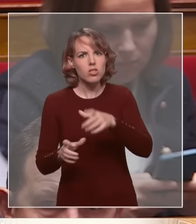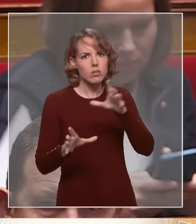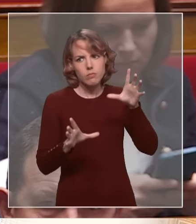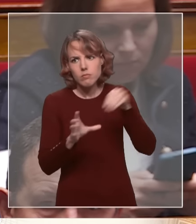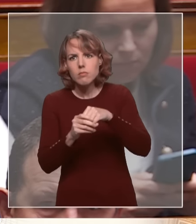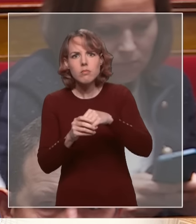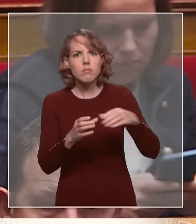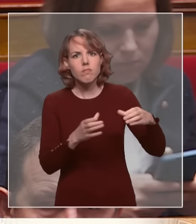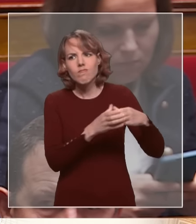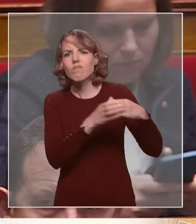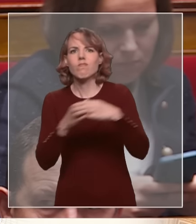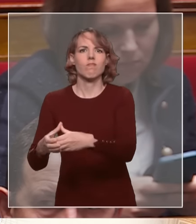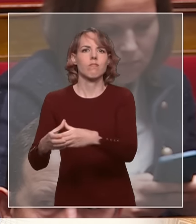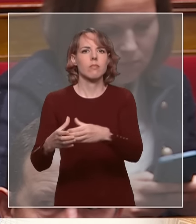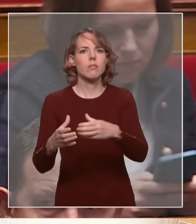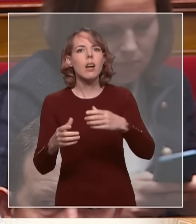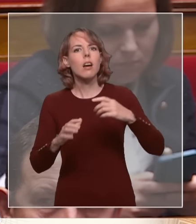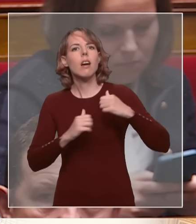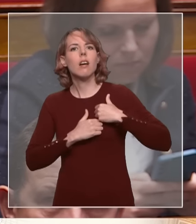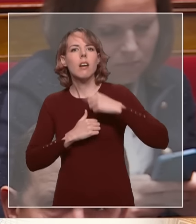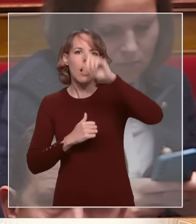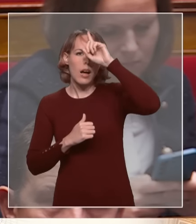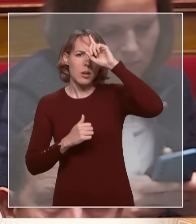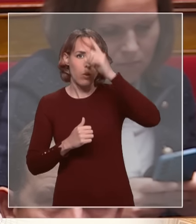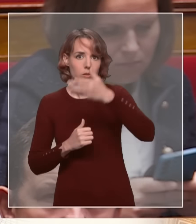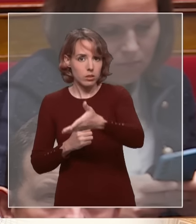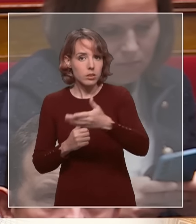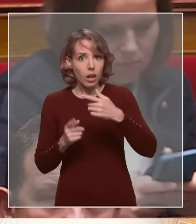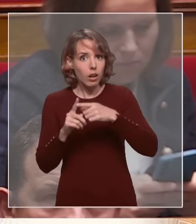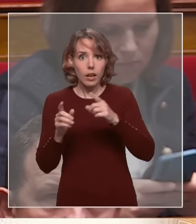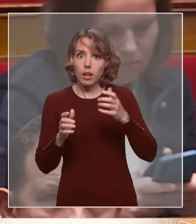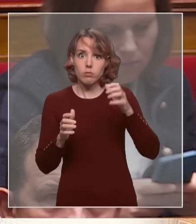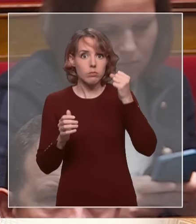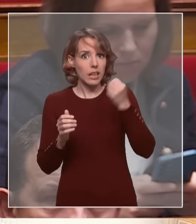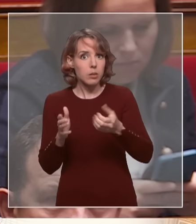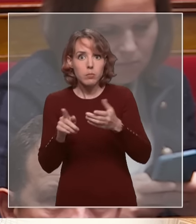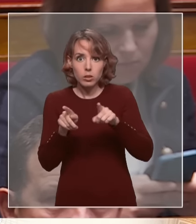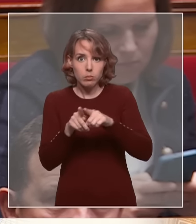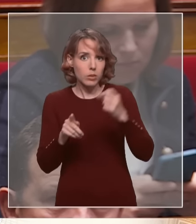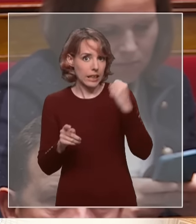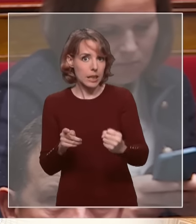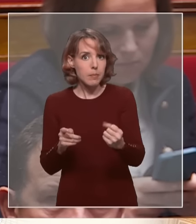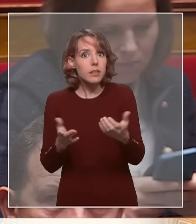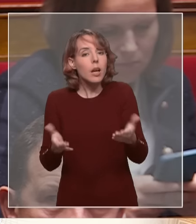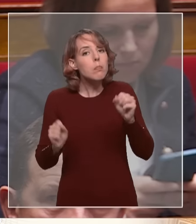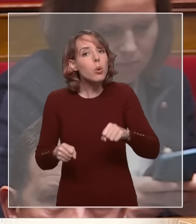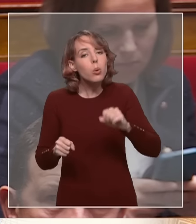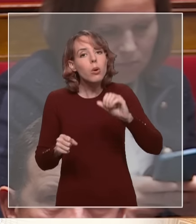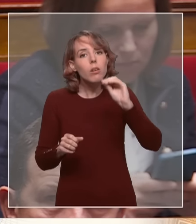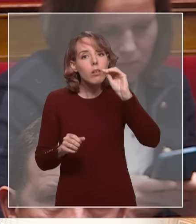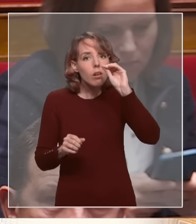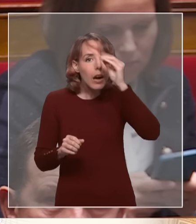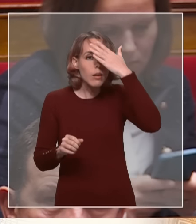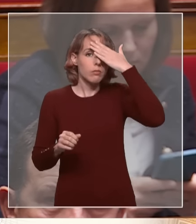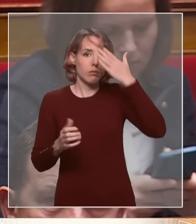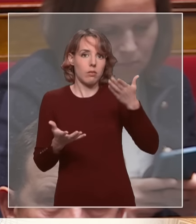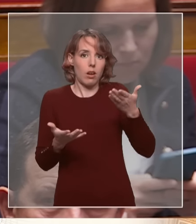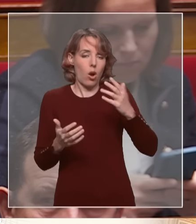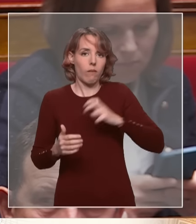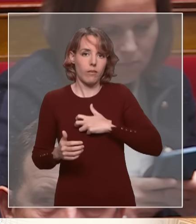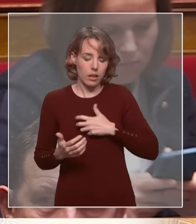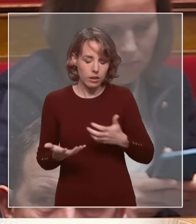s'est faite en droit international de fait et non de droit. L'incorporation de force est un crime. Deuxième question, le gouvernement